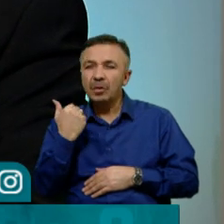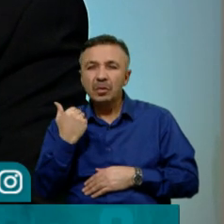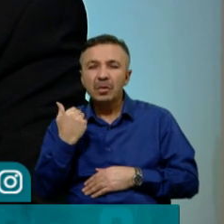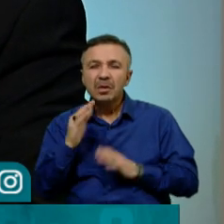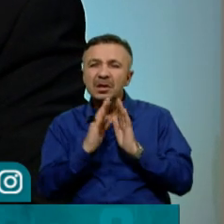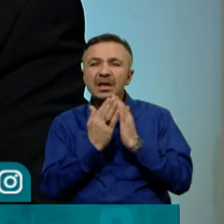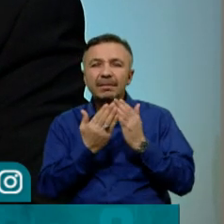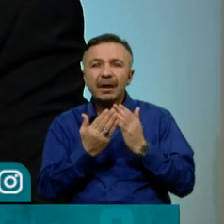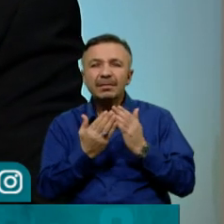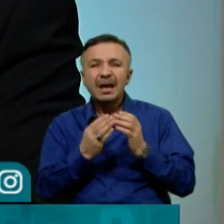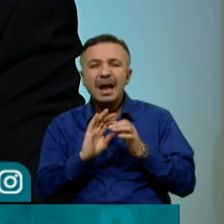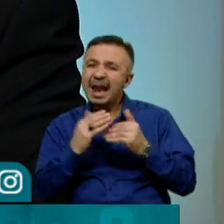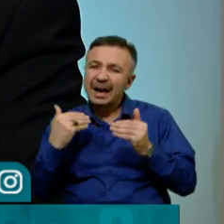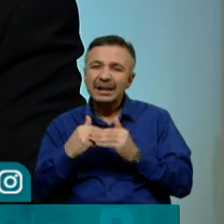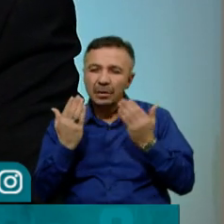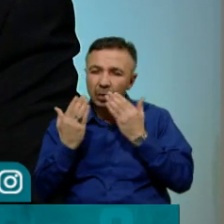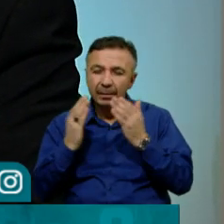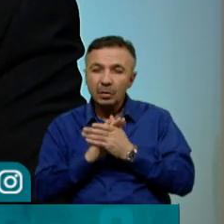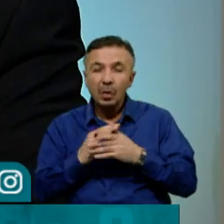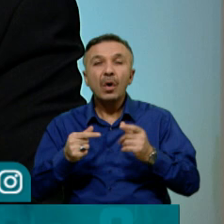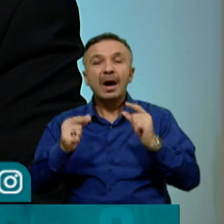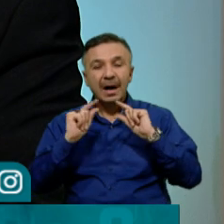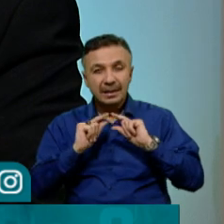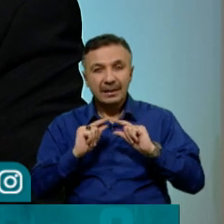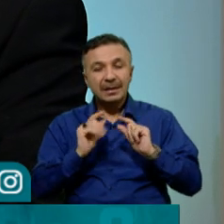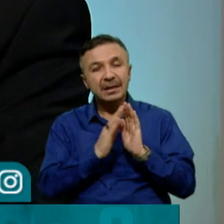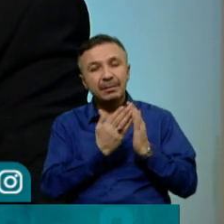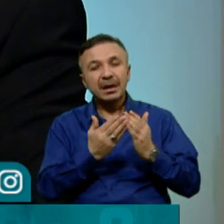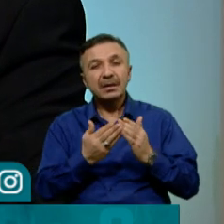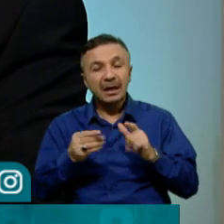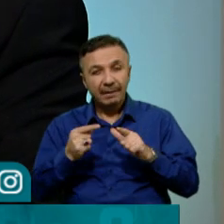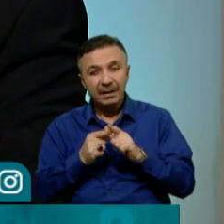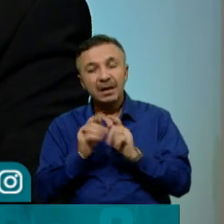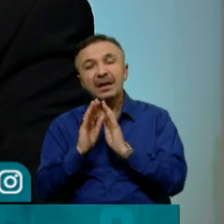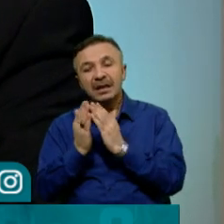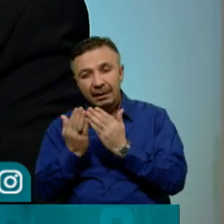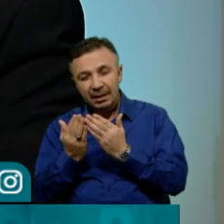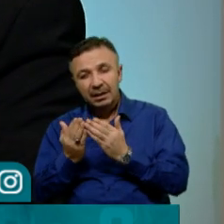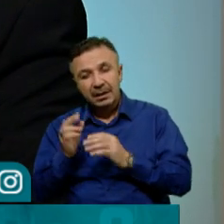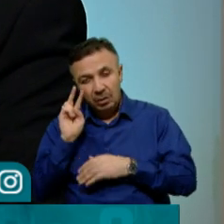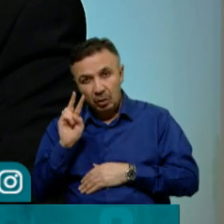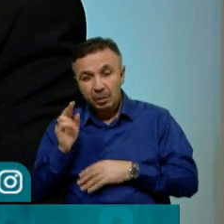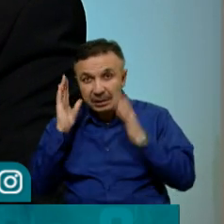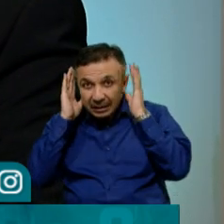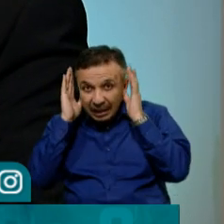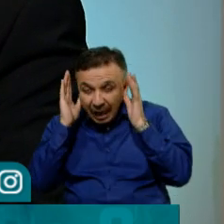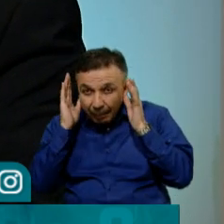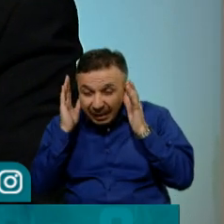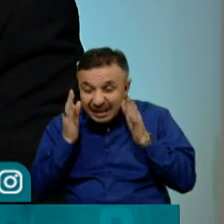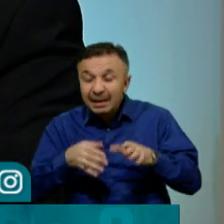okuyabildiği isek ama o hadis kitaplarında fıkıh kitaplarında gördüğümüz namazı terk edenlerle alakalı